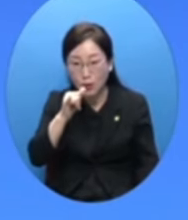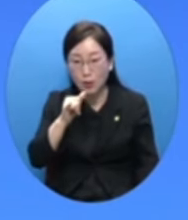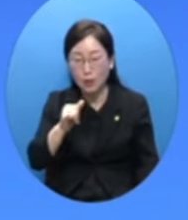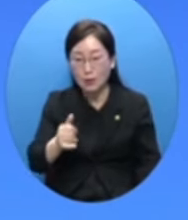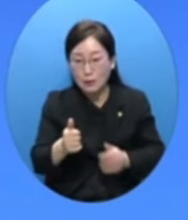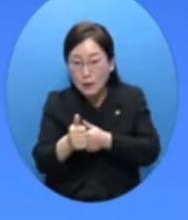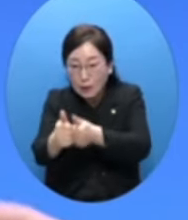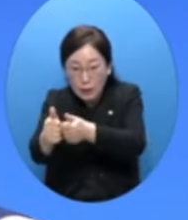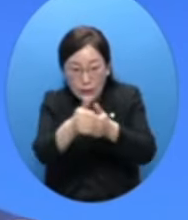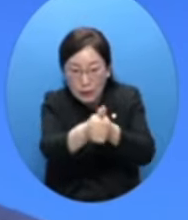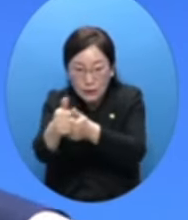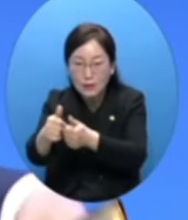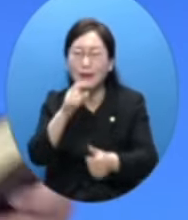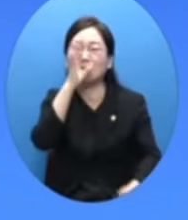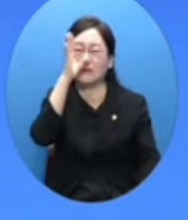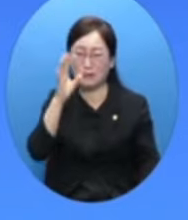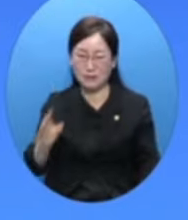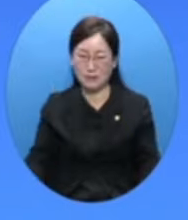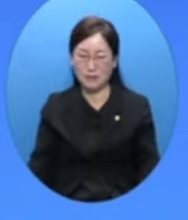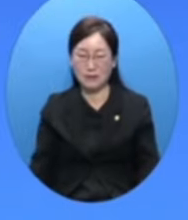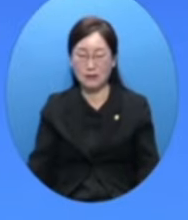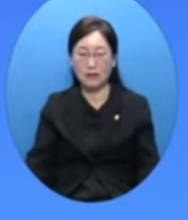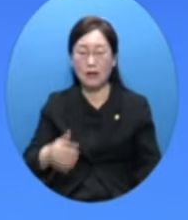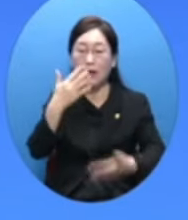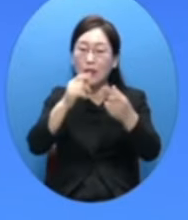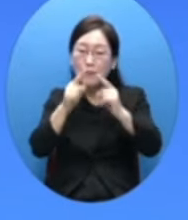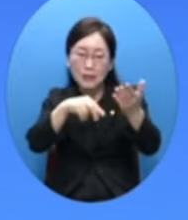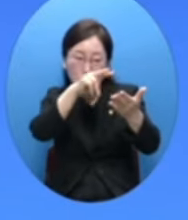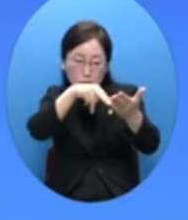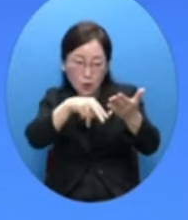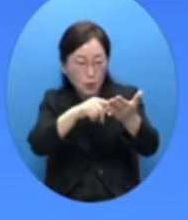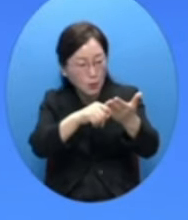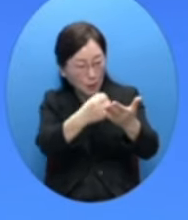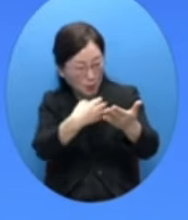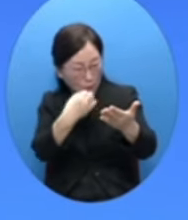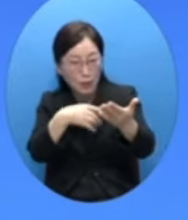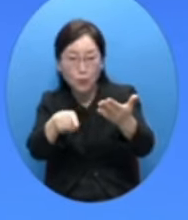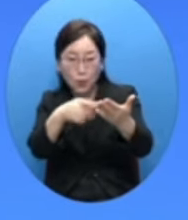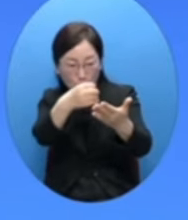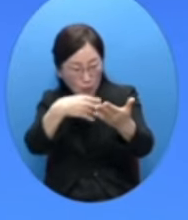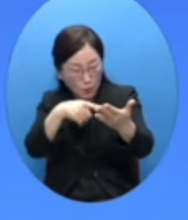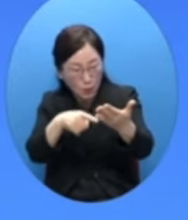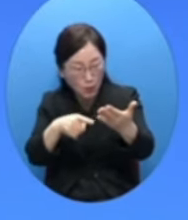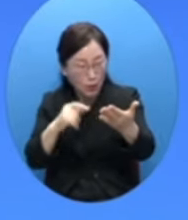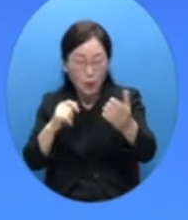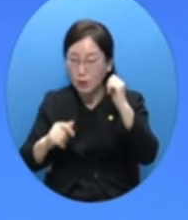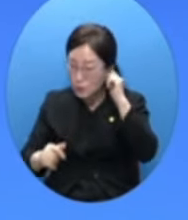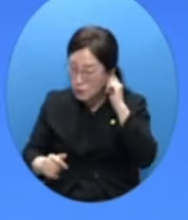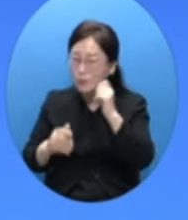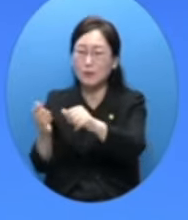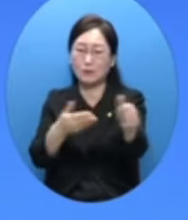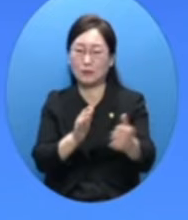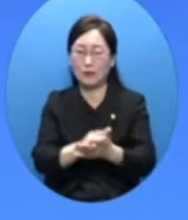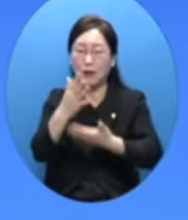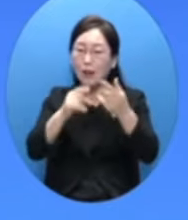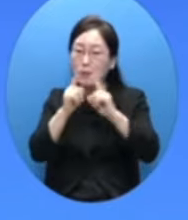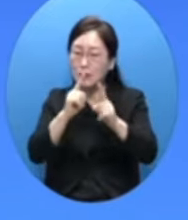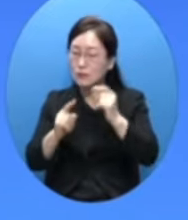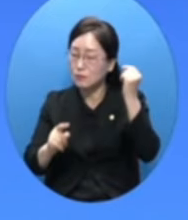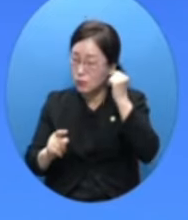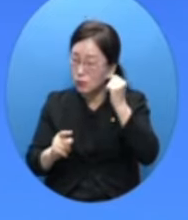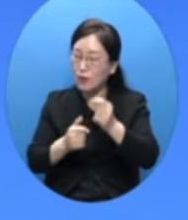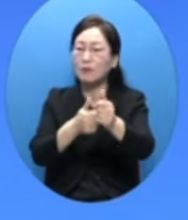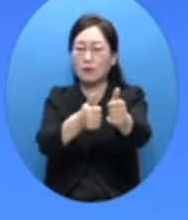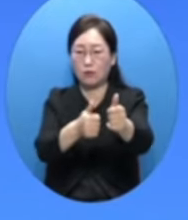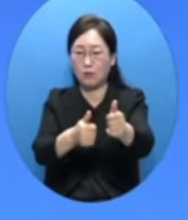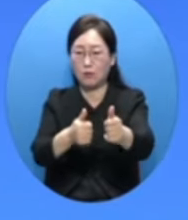여러분 움직이면 안 됩니다. 말씀에게 뭐라 말씀하시는가? 말씀에 귀를 기울이시기 바랍니다. 말씀의 음성에 귀를 기울이고